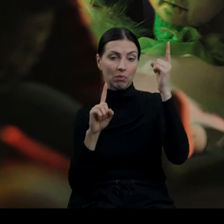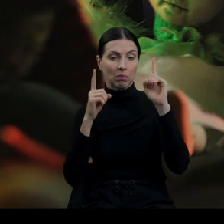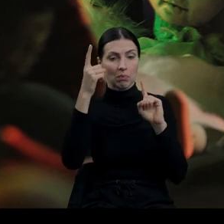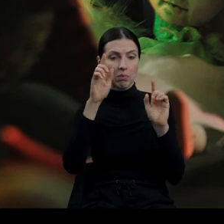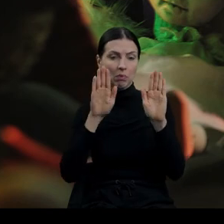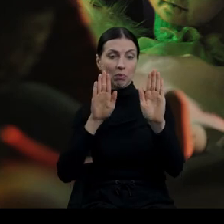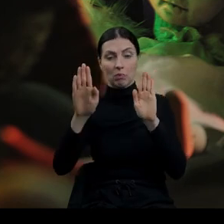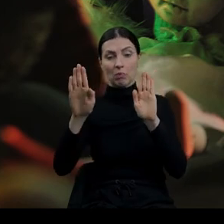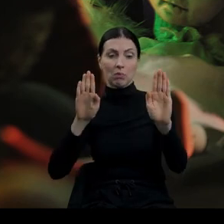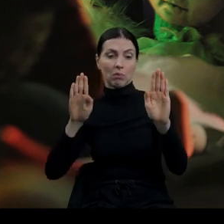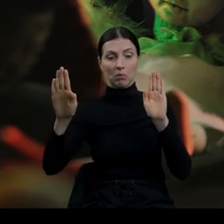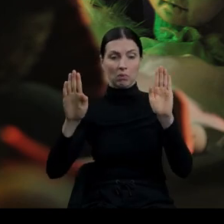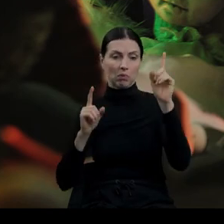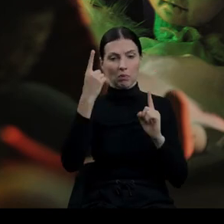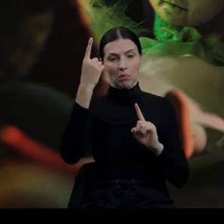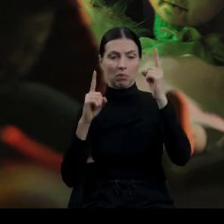to